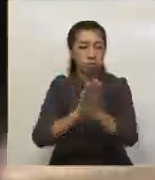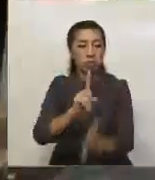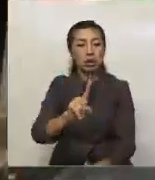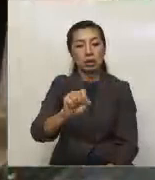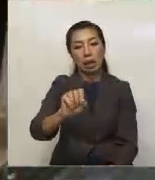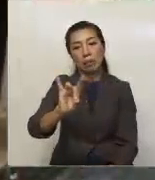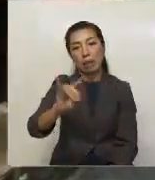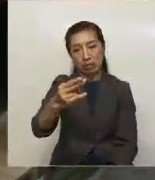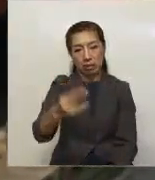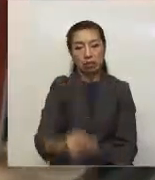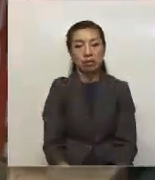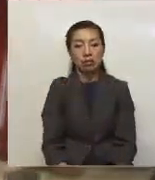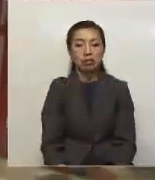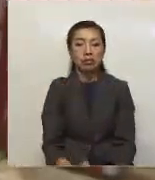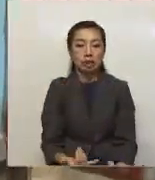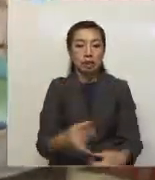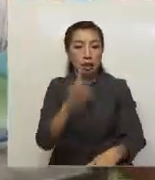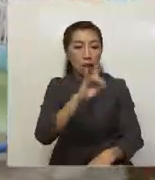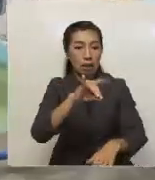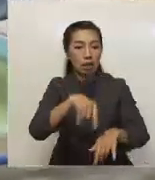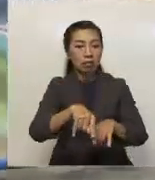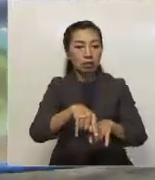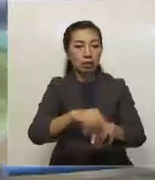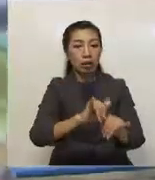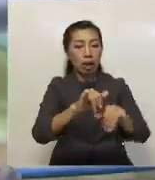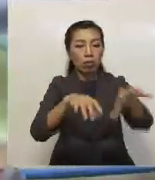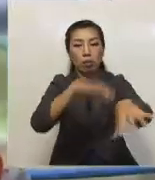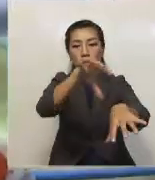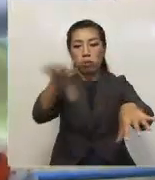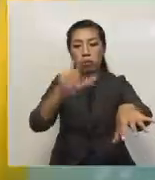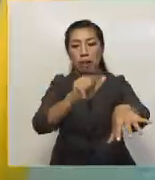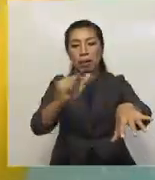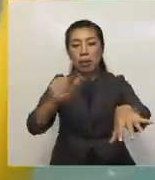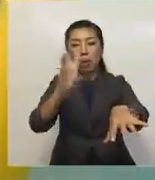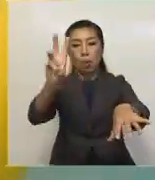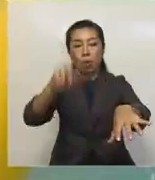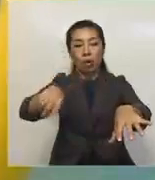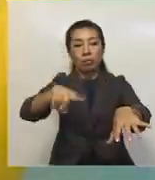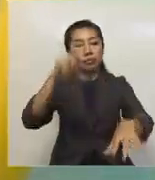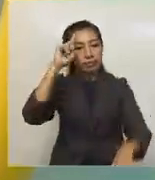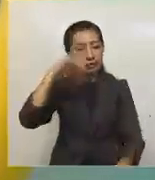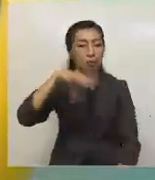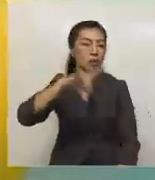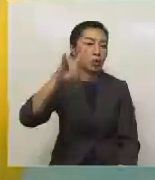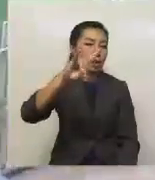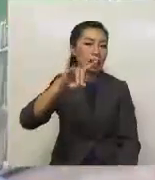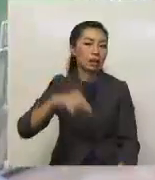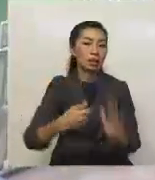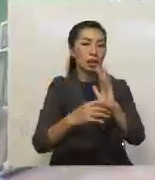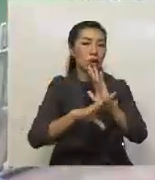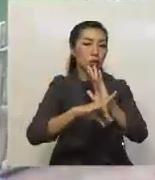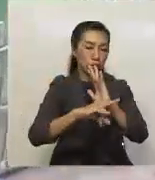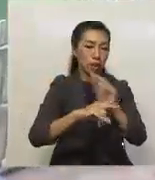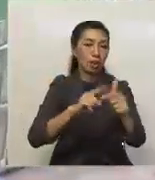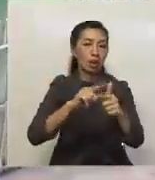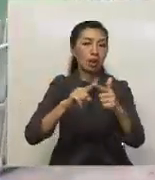180,000 คนนะครับตอนนี้ก็เตรียมที่จะย้ายไป6แห่งด้วยกันนะครับที่ใหญ่น่าจะเป็นที่สวนสัตว์เขาเขียวแล้วก็สวนสัตว์